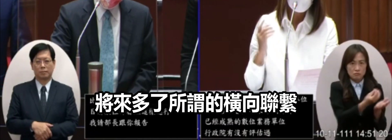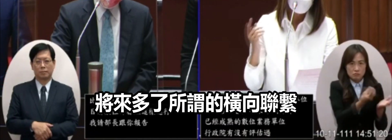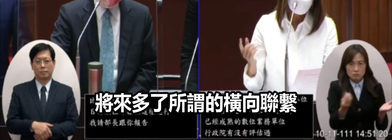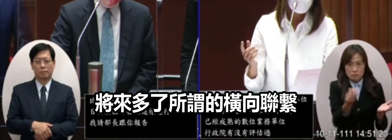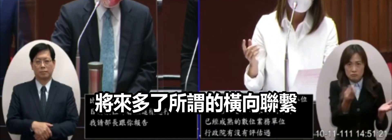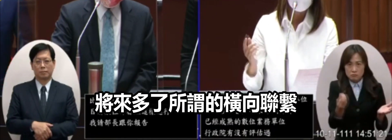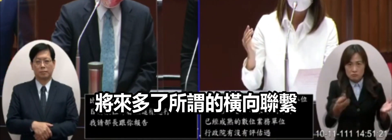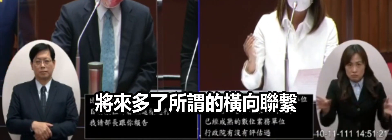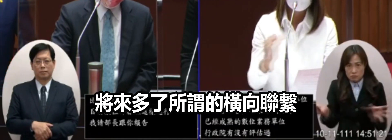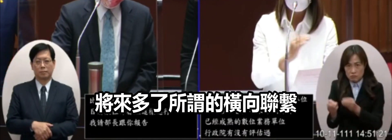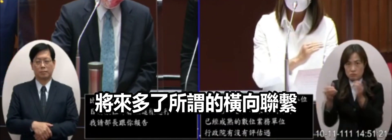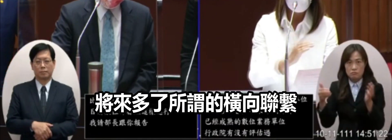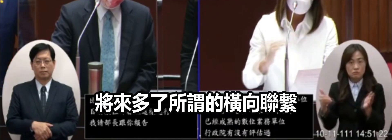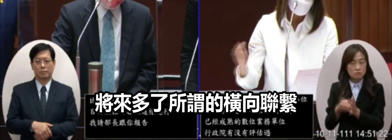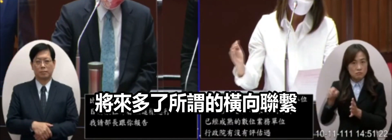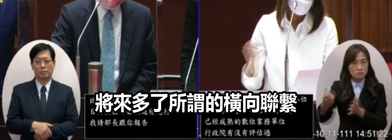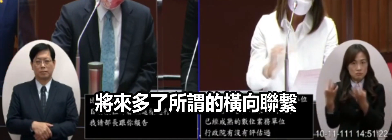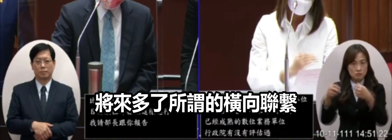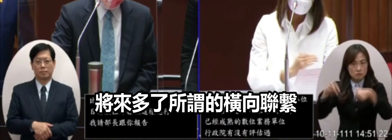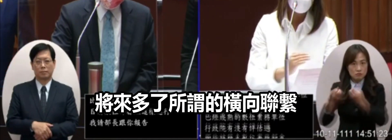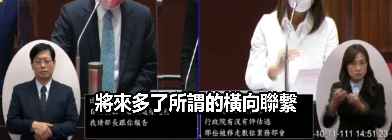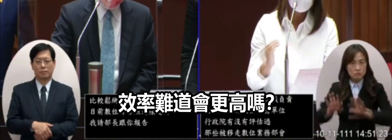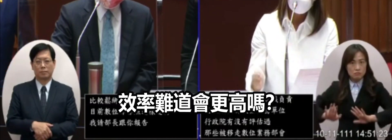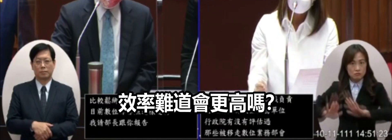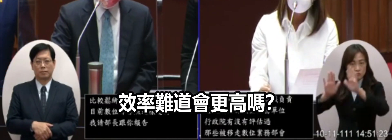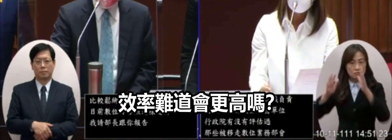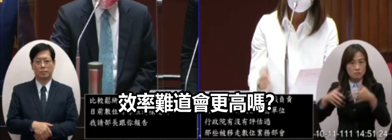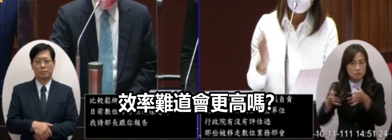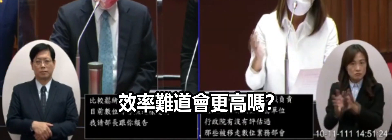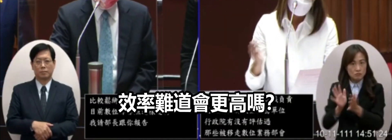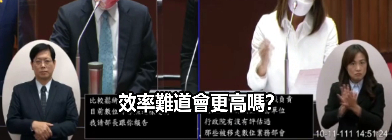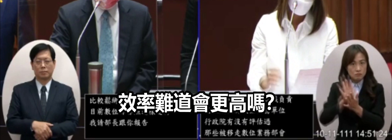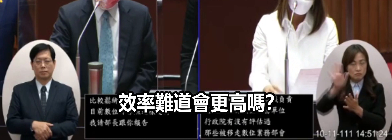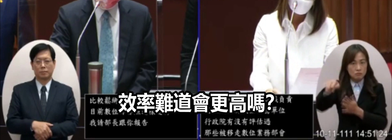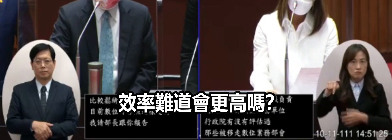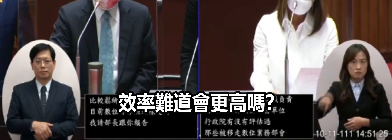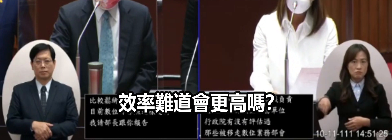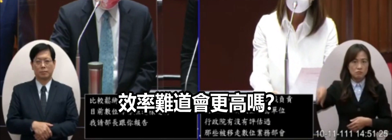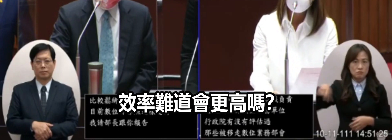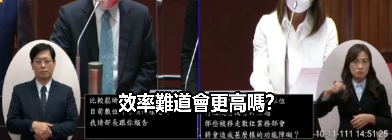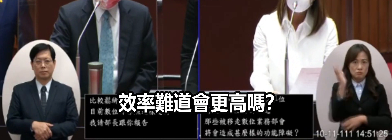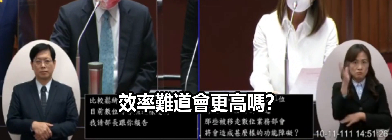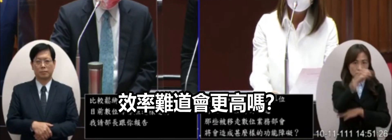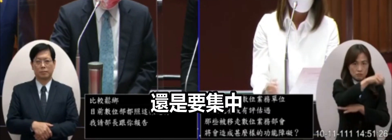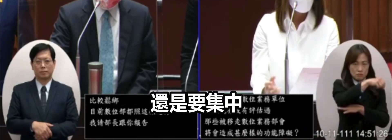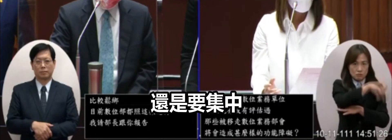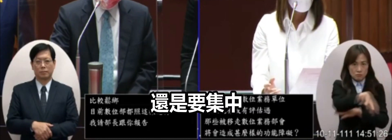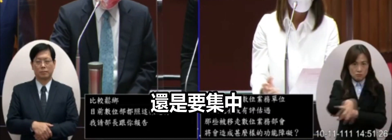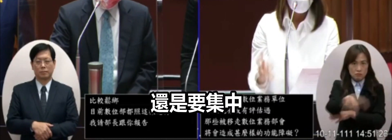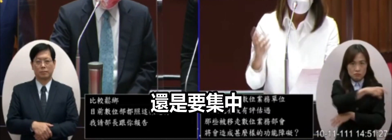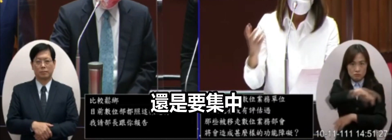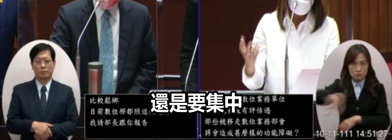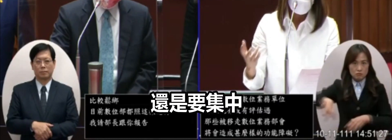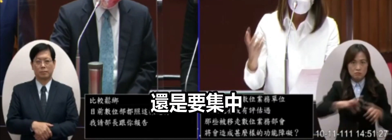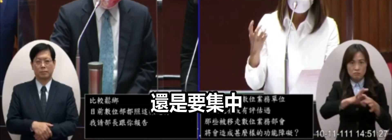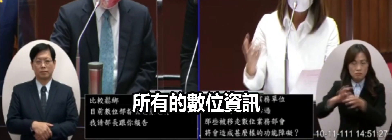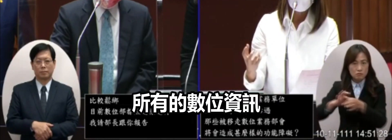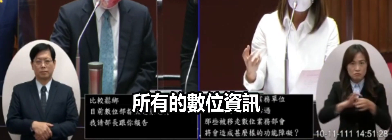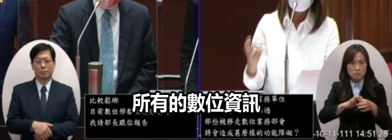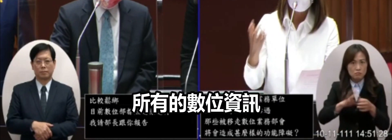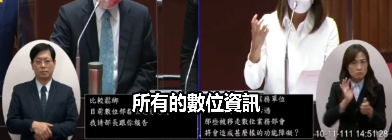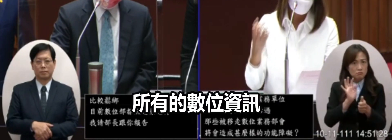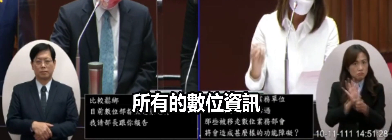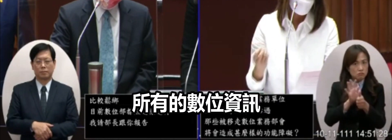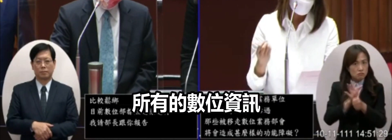将来多了所谓的横向联系，效率难道会更高吗？还是要集中